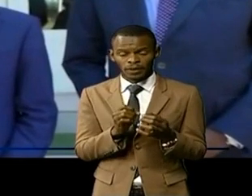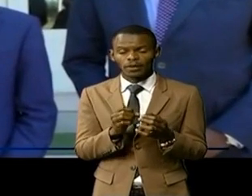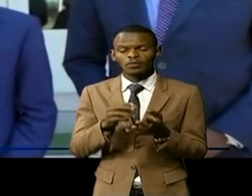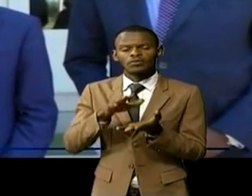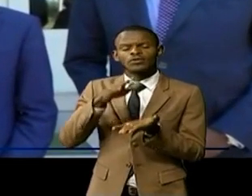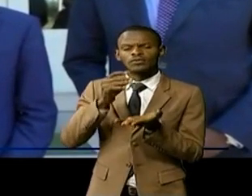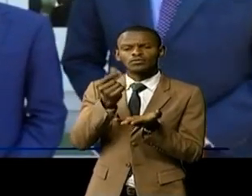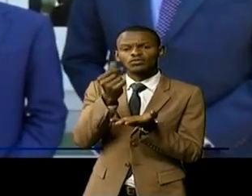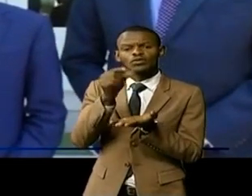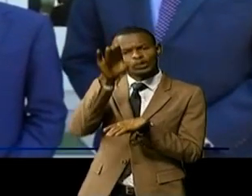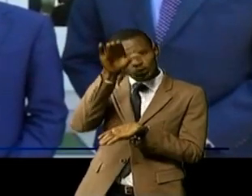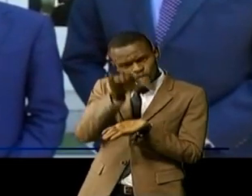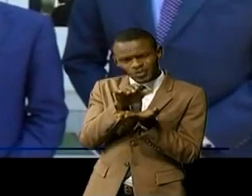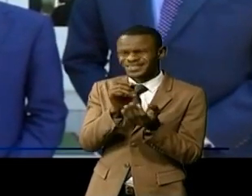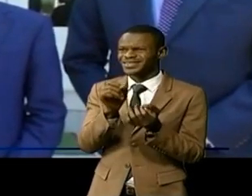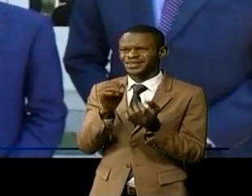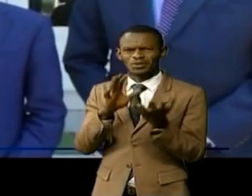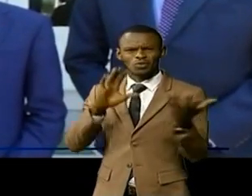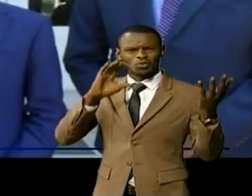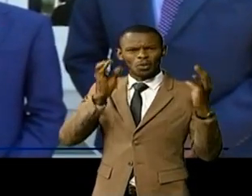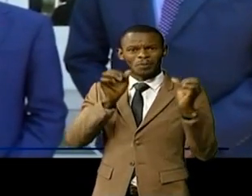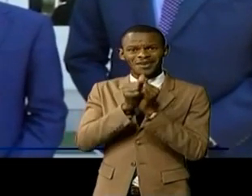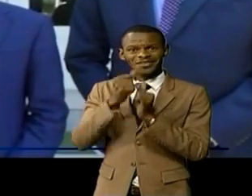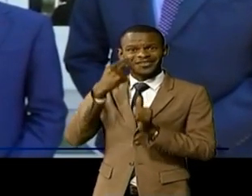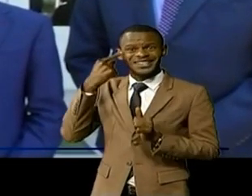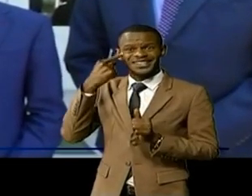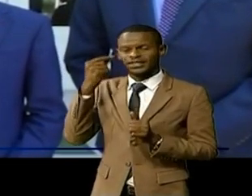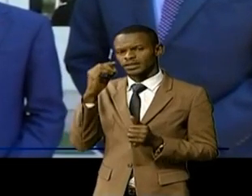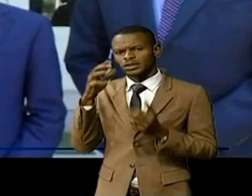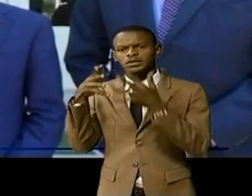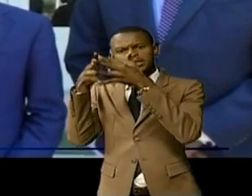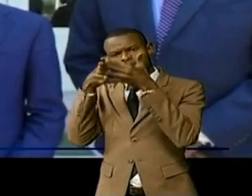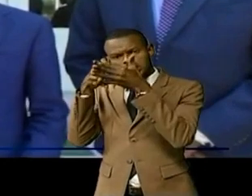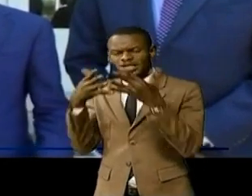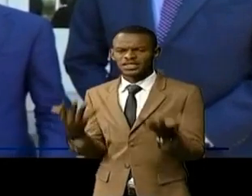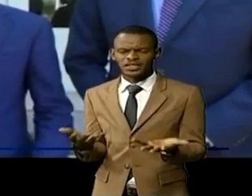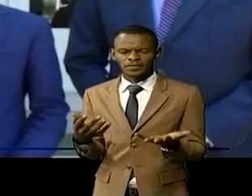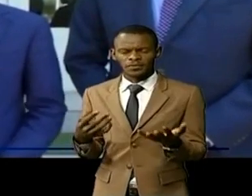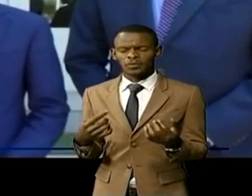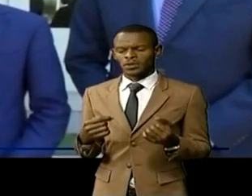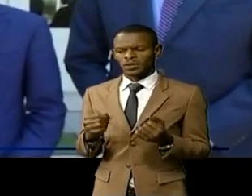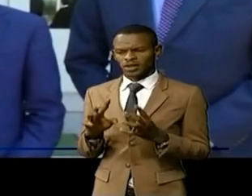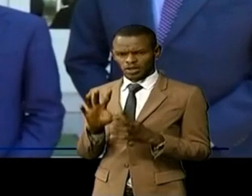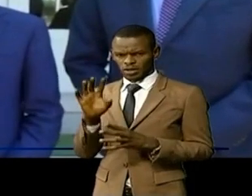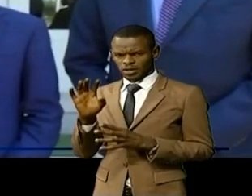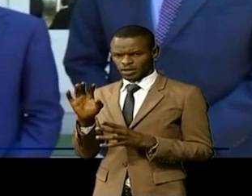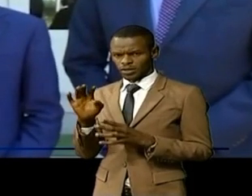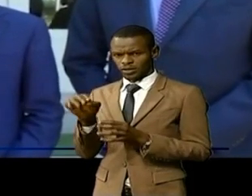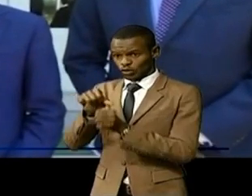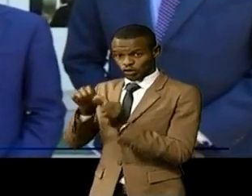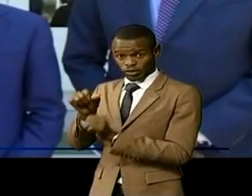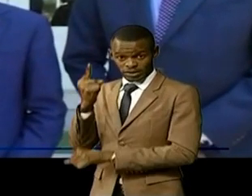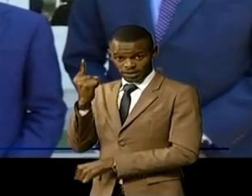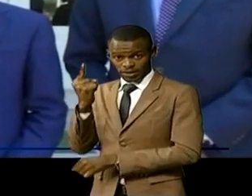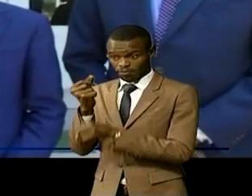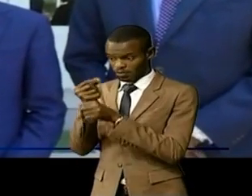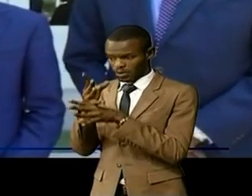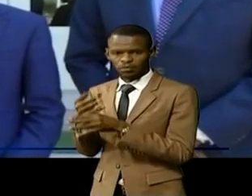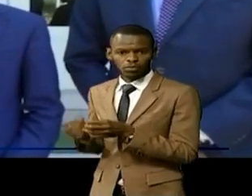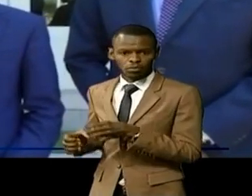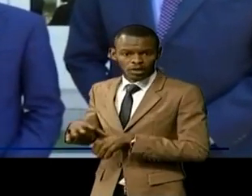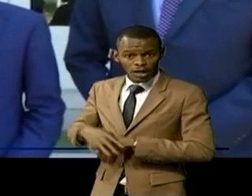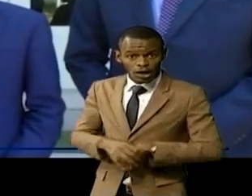cher que la Pologne. Il y a toute une structure pour accompagner cet effort, la collaboration initiale que nous avons eue avec